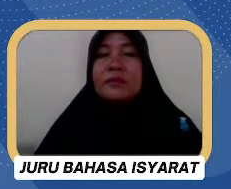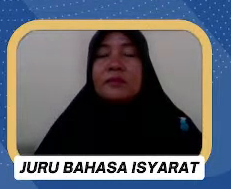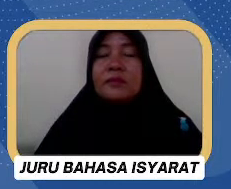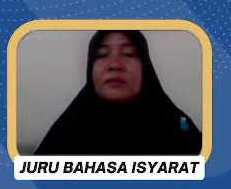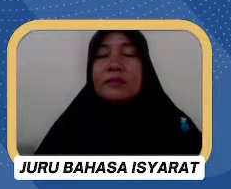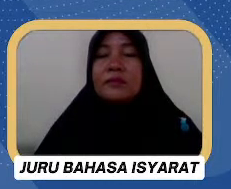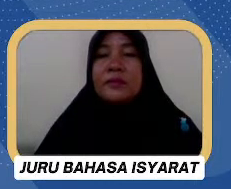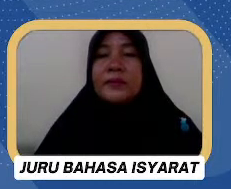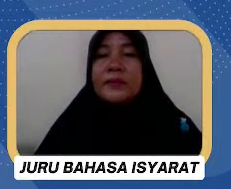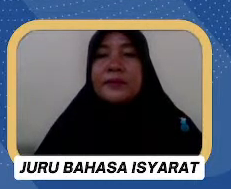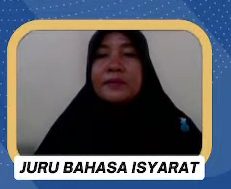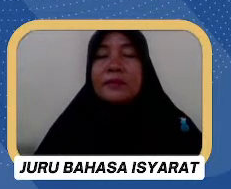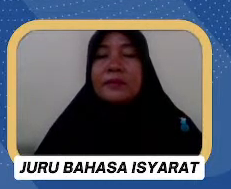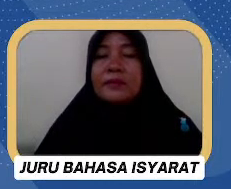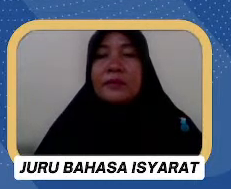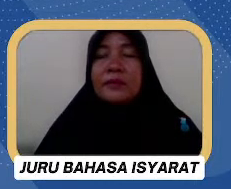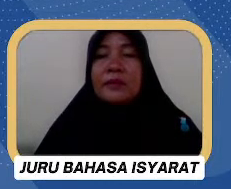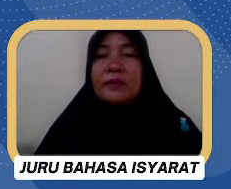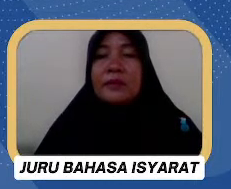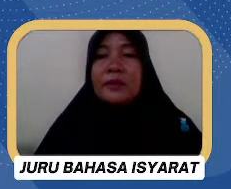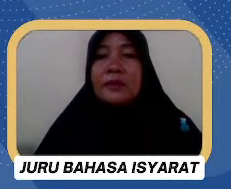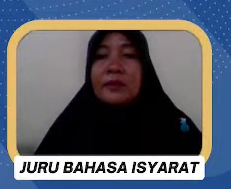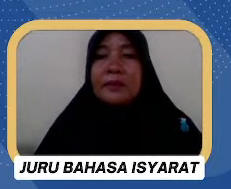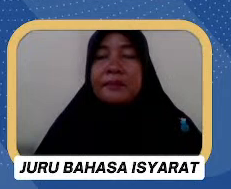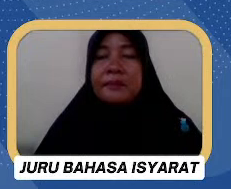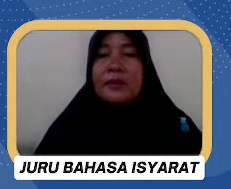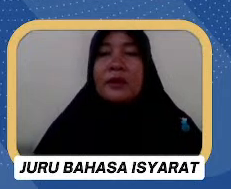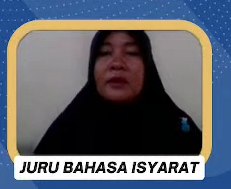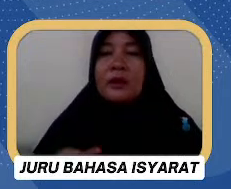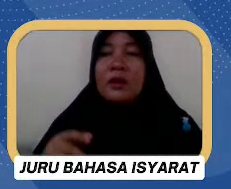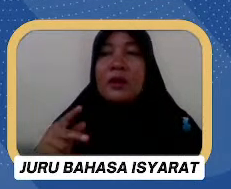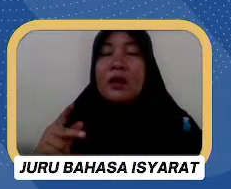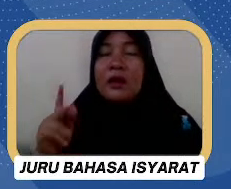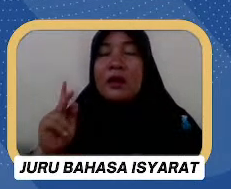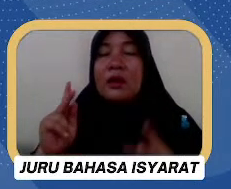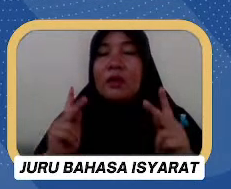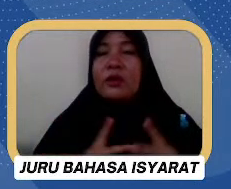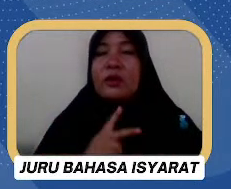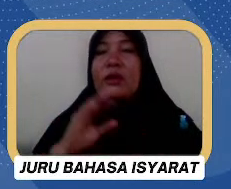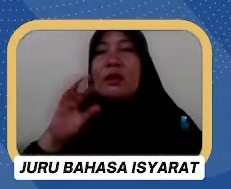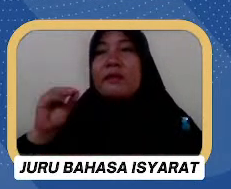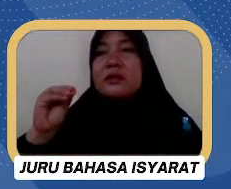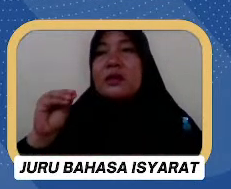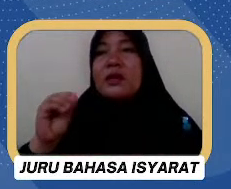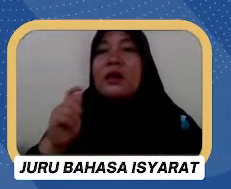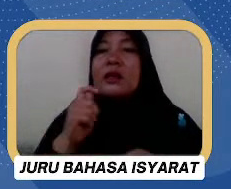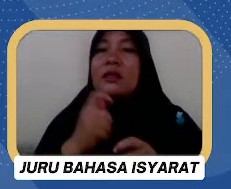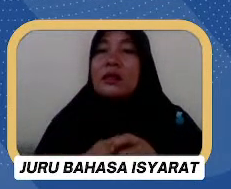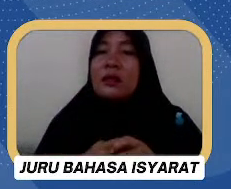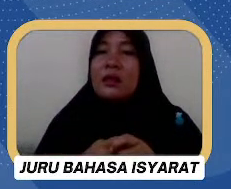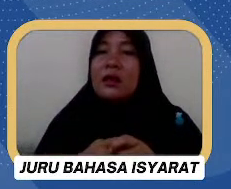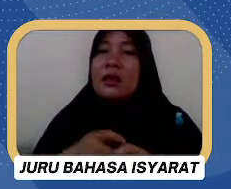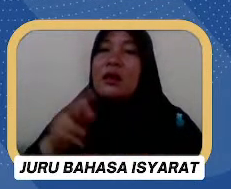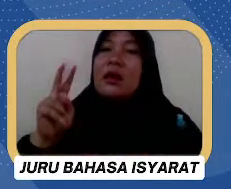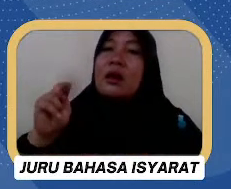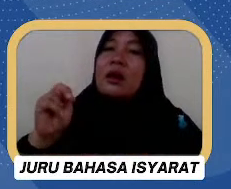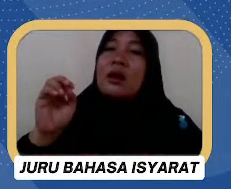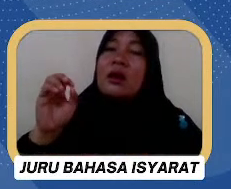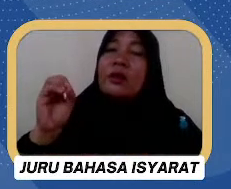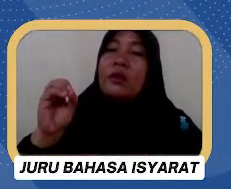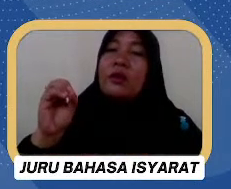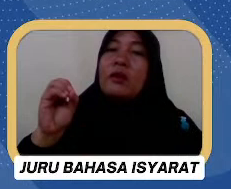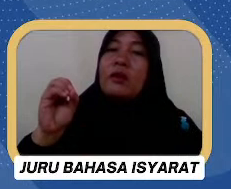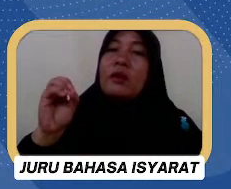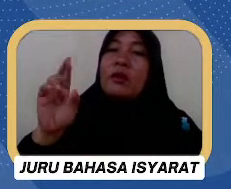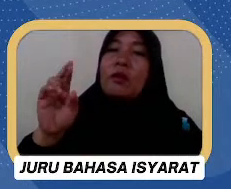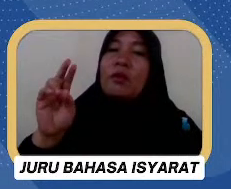kaitannya norma dalam masyarakat. Misalkan norma kesopanan, norma susila, norma agama,